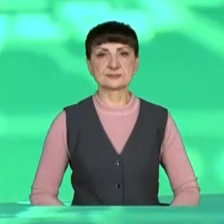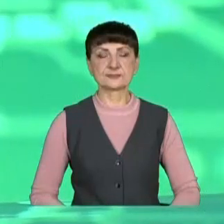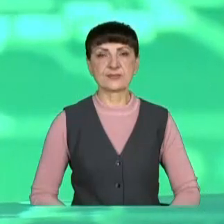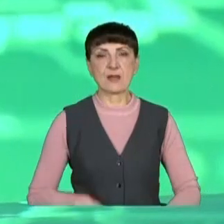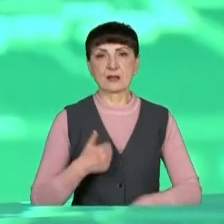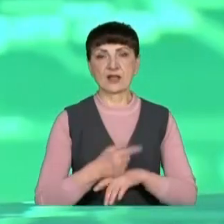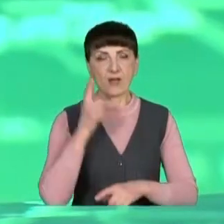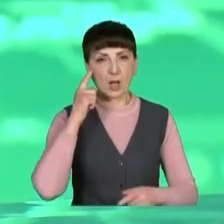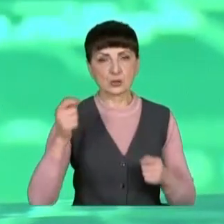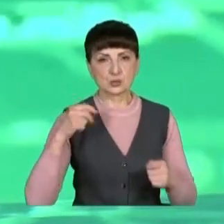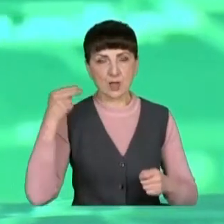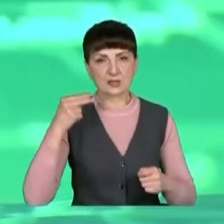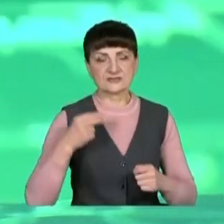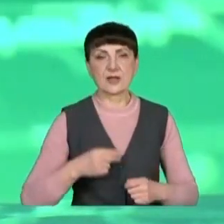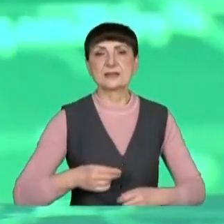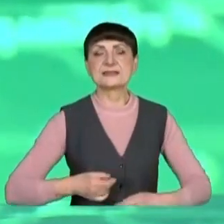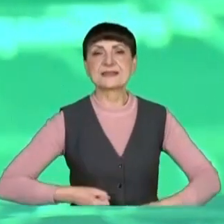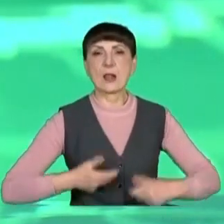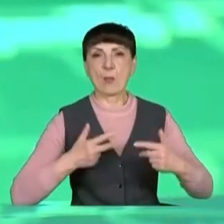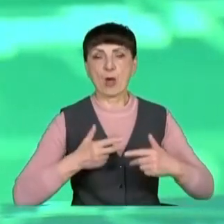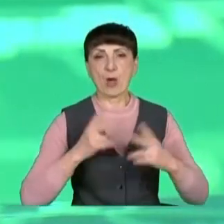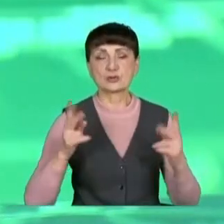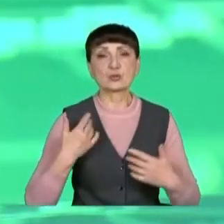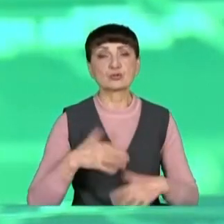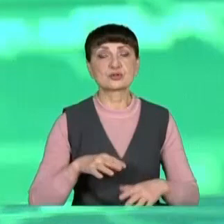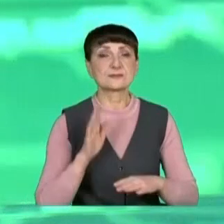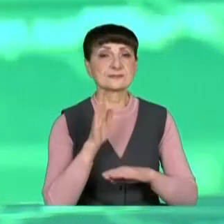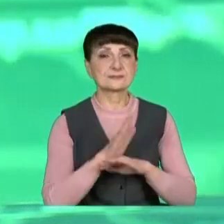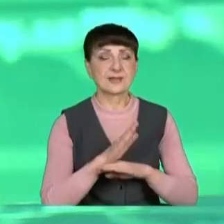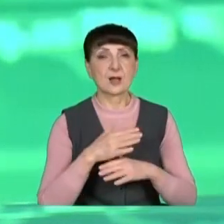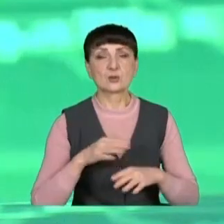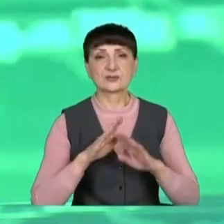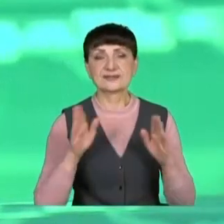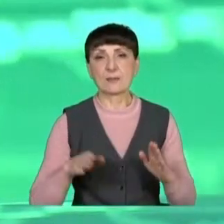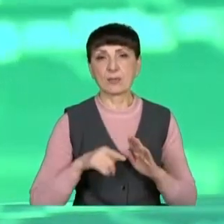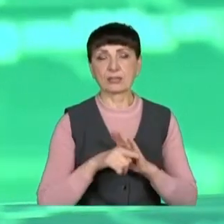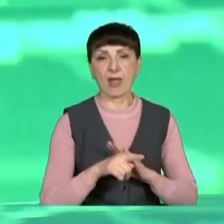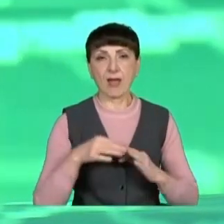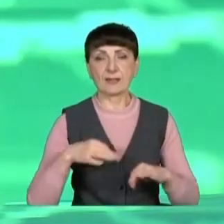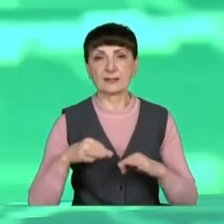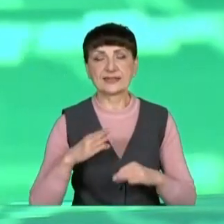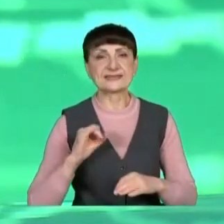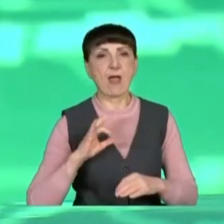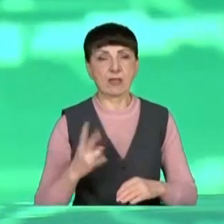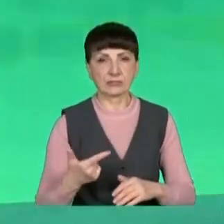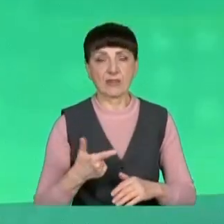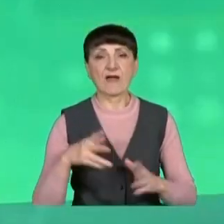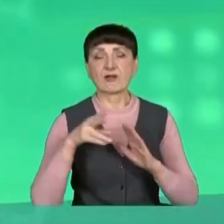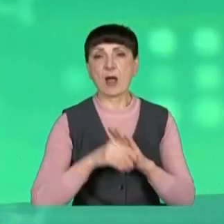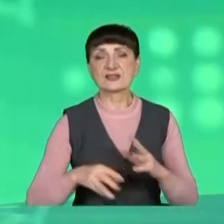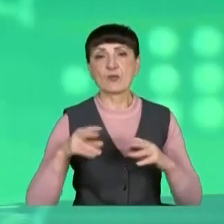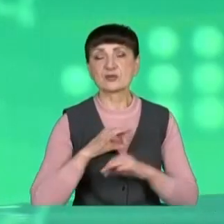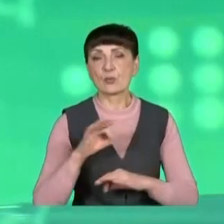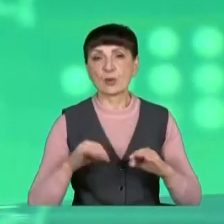Глава государства в режиме телемоста дал старт работе транспортно-логистического терминала в городе Сиане, построенного в рамках совместного